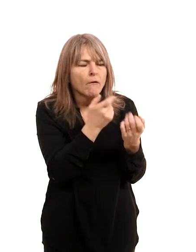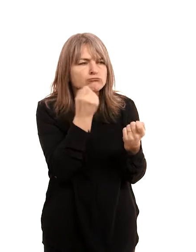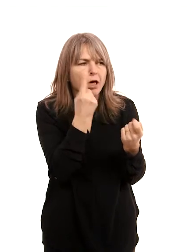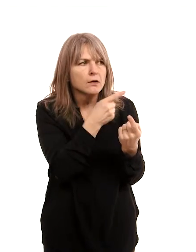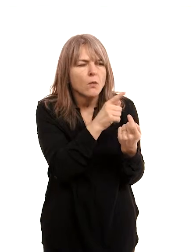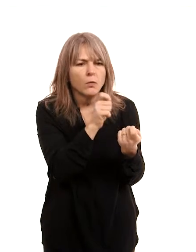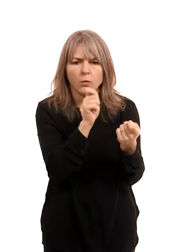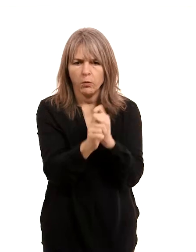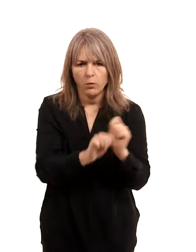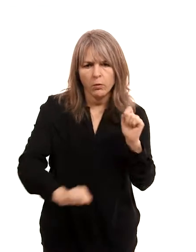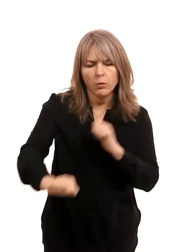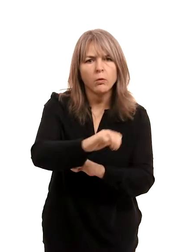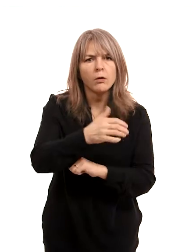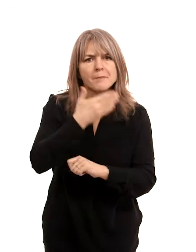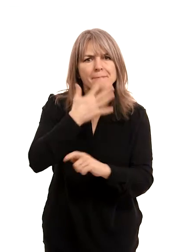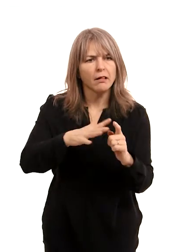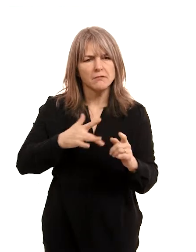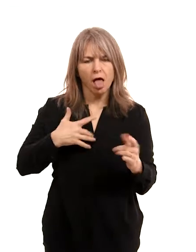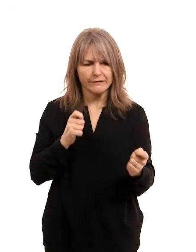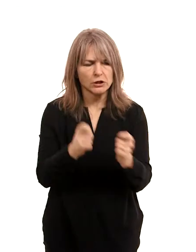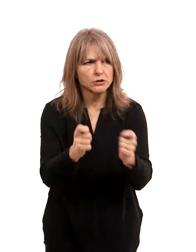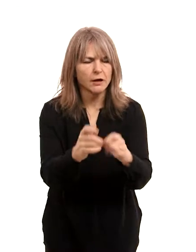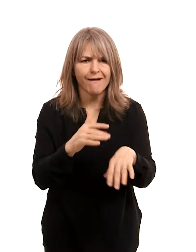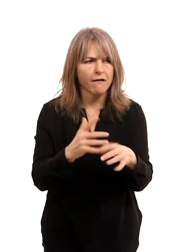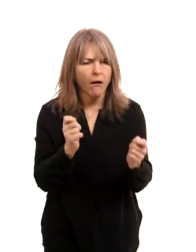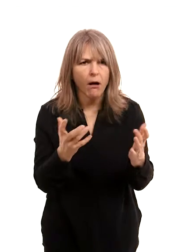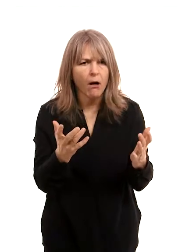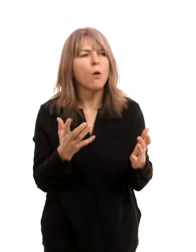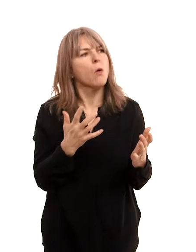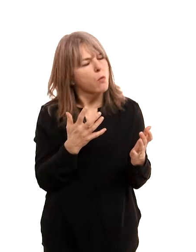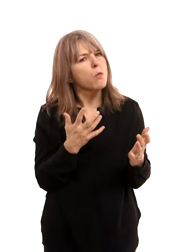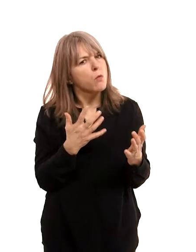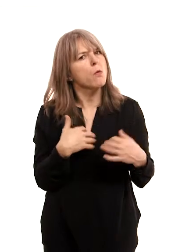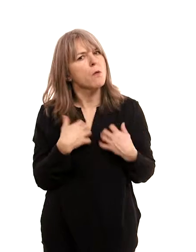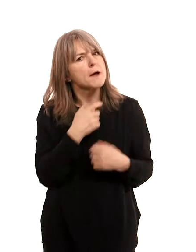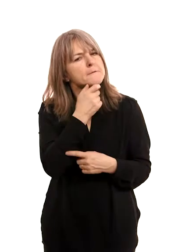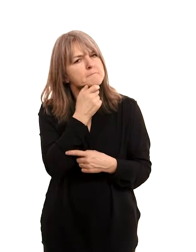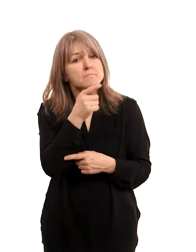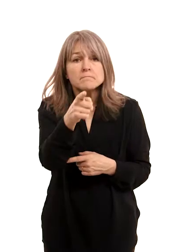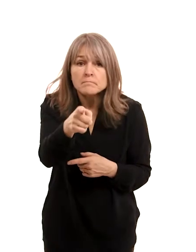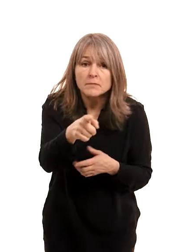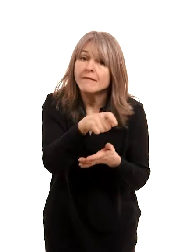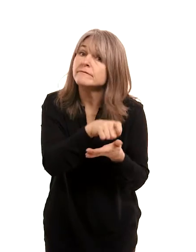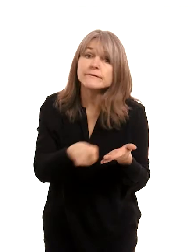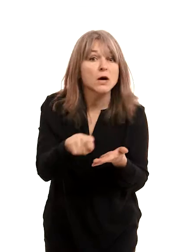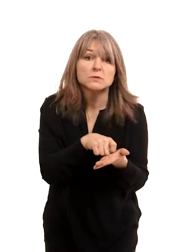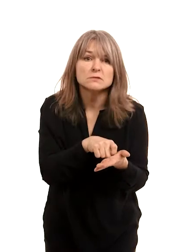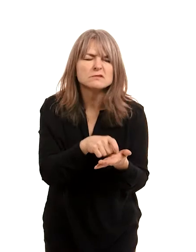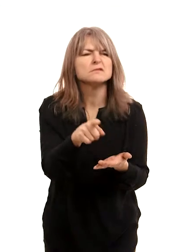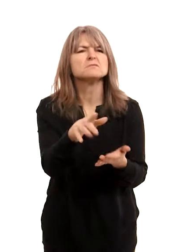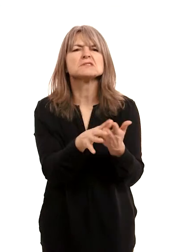o dylanwad ar bywyd y pobl yn enwedig pobl yn anabl. So, os nag chi'n mynd allan